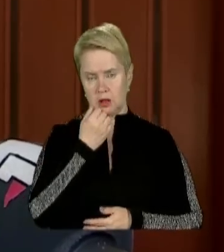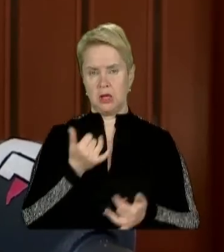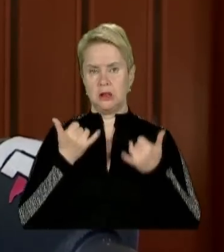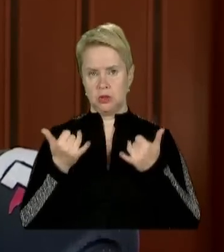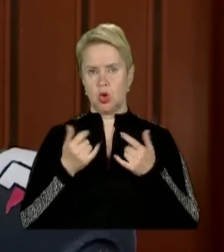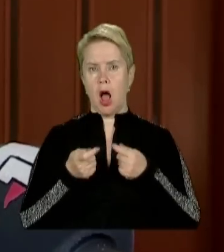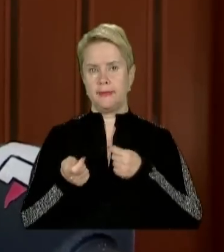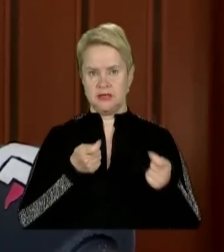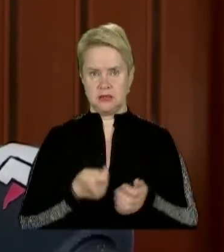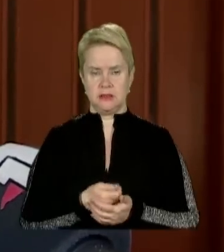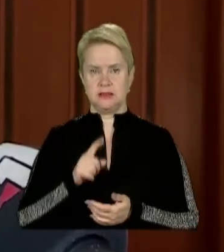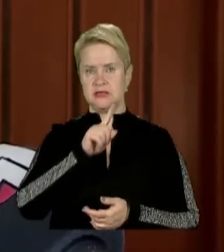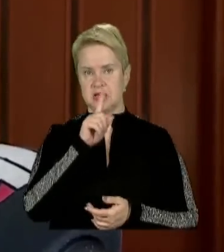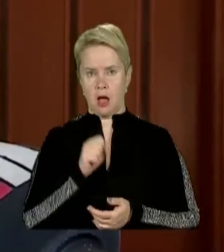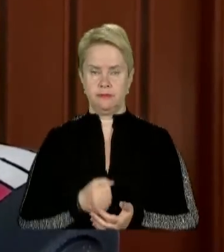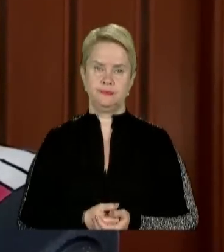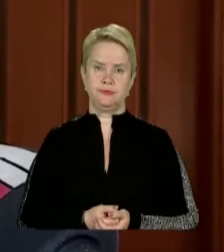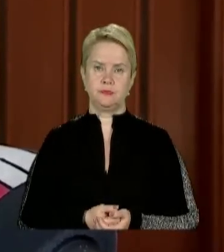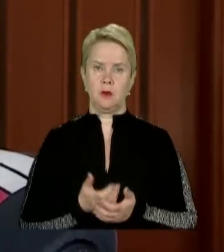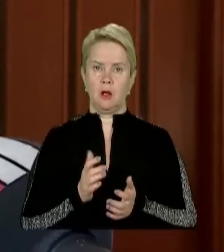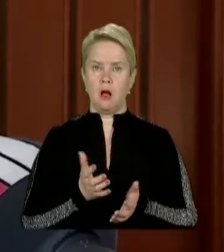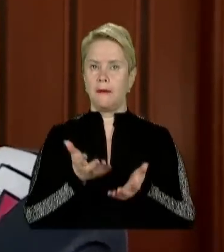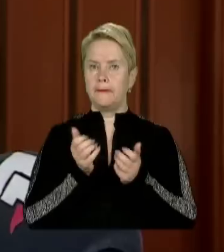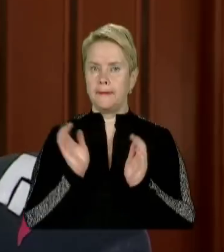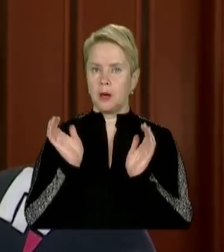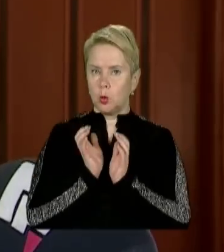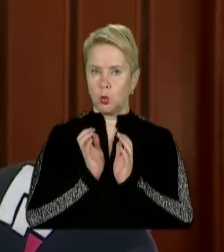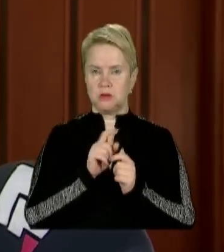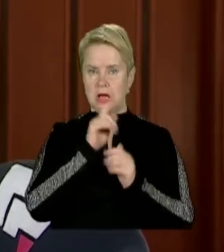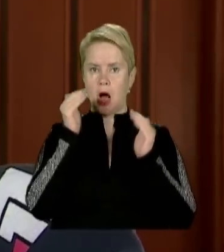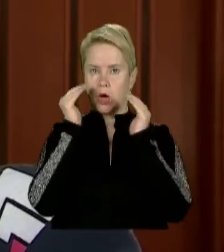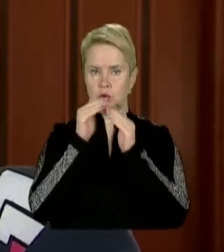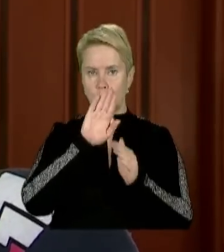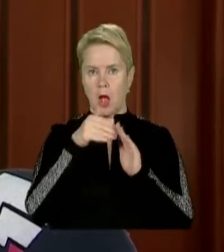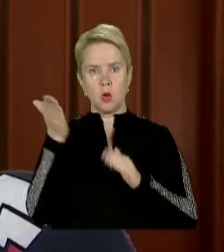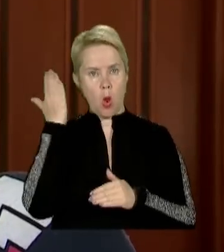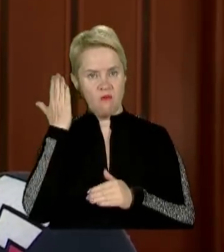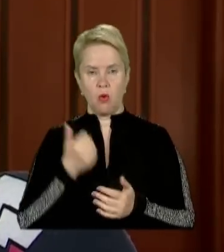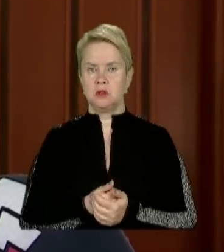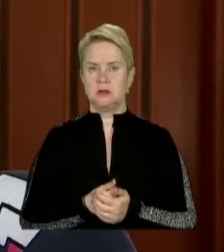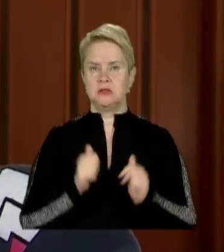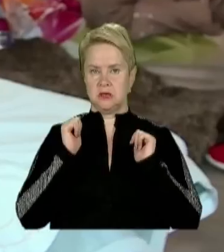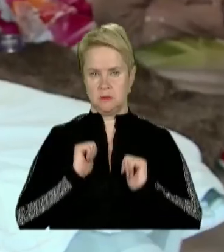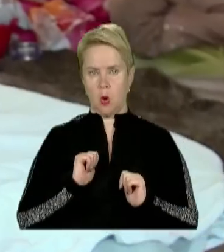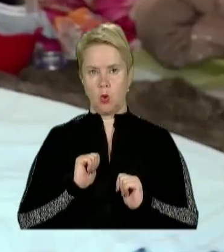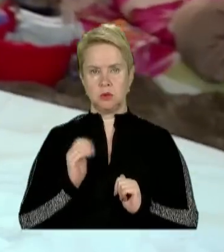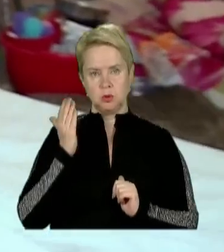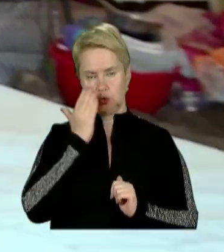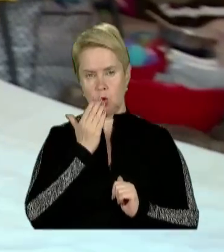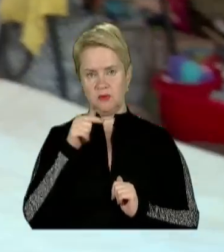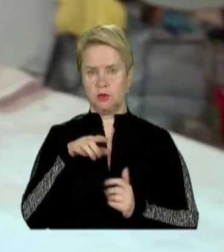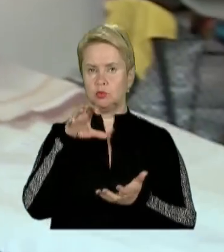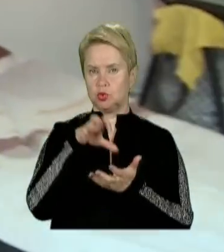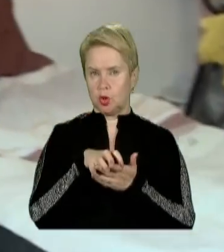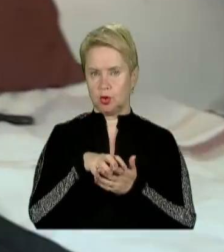нинішню адміністрацію за приют, за кришу над головою, за спокійний сон. У цьому